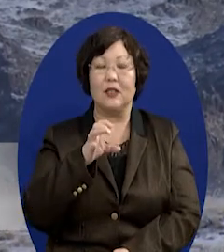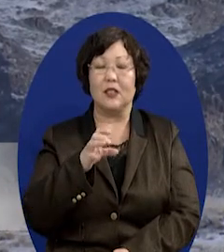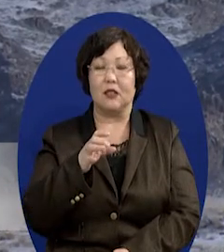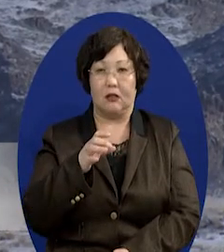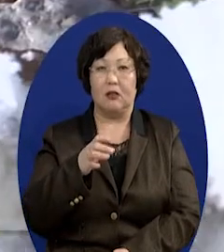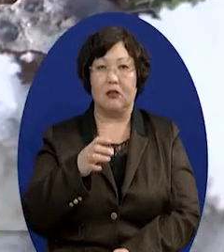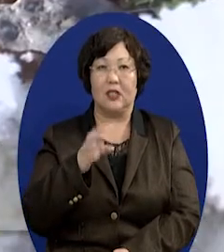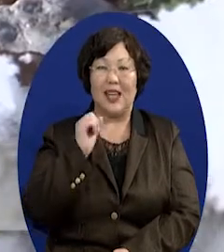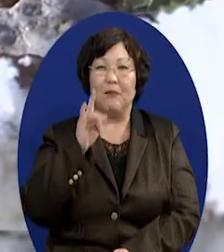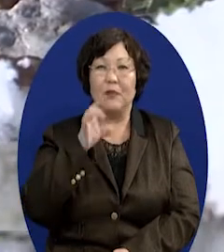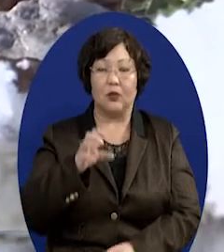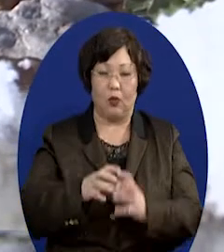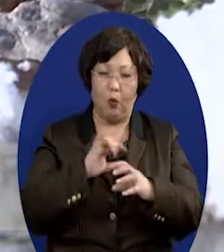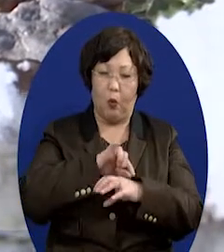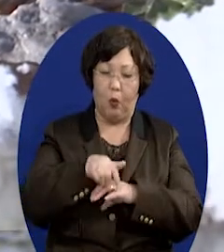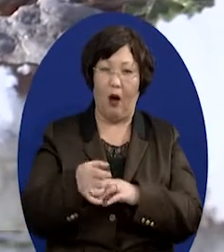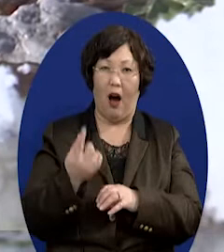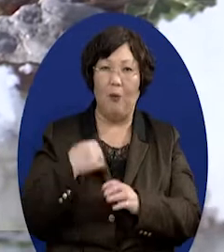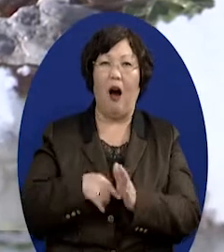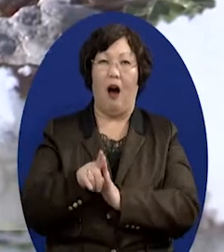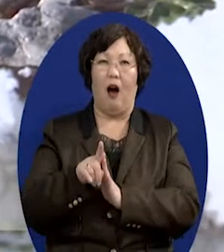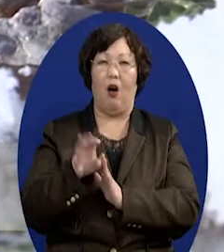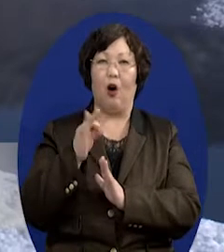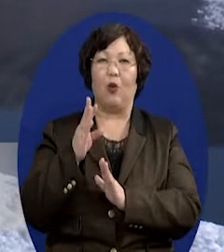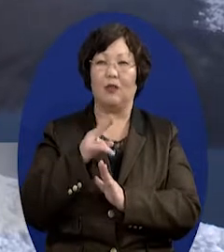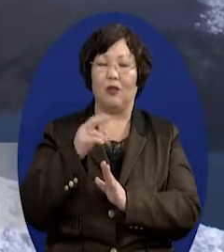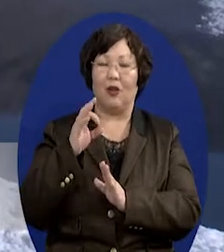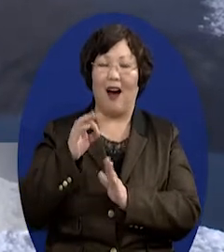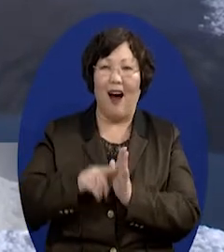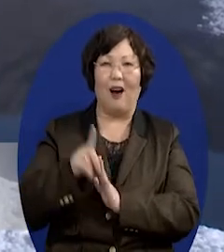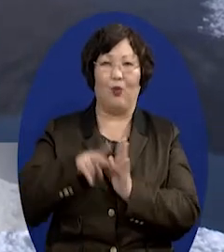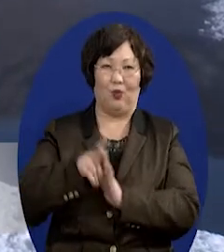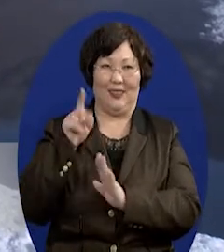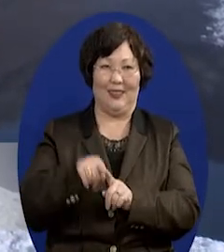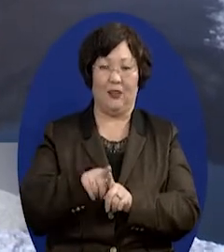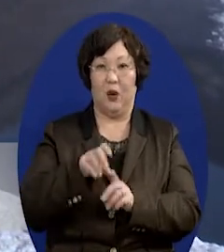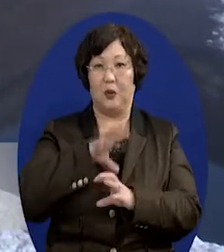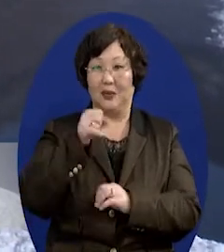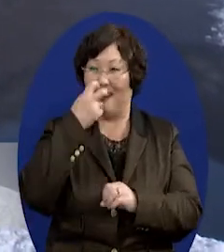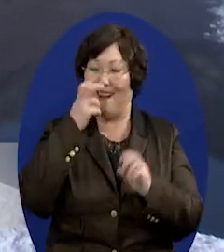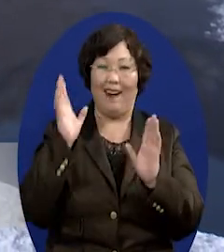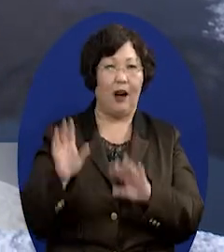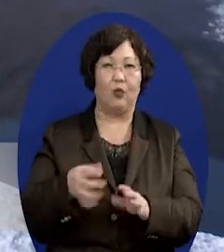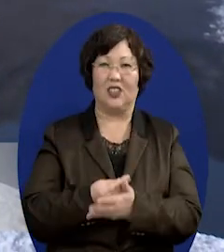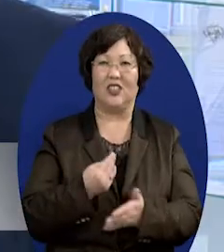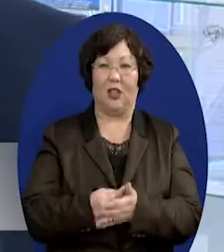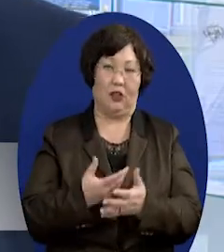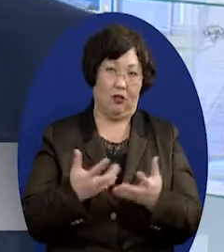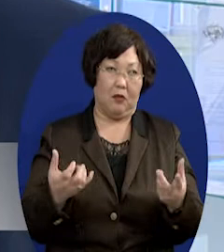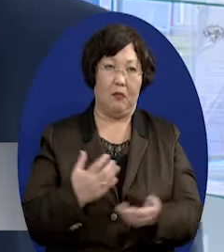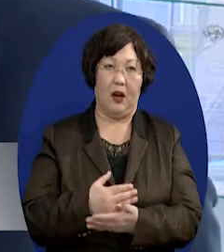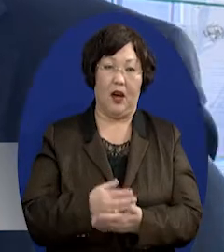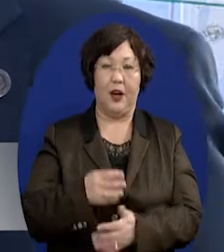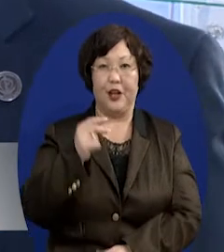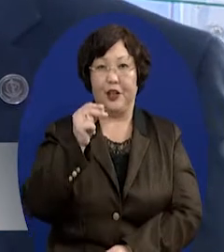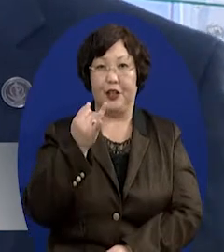эрдэмтэн Буян Чимэг судалж баталгаажуулжээ. Гэхдээ үүнийг олон улсад төдийлөн анзаарахгүй өнгөрсөн. Энэ мэт олон жишээ бий. За